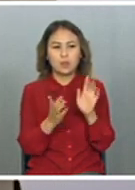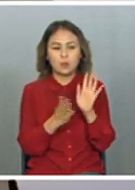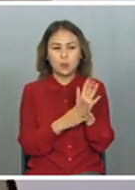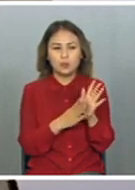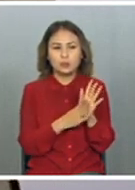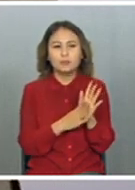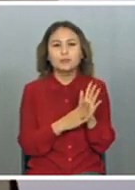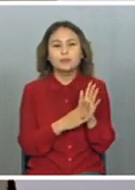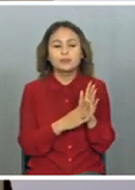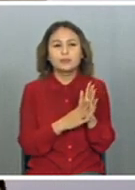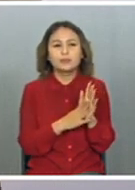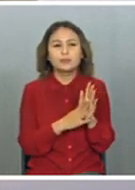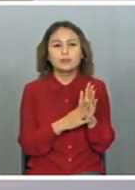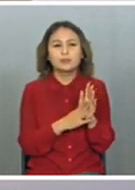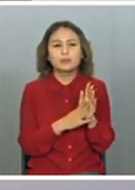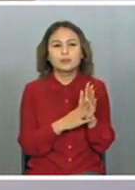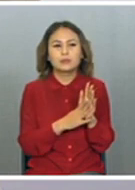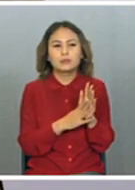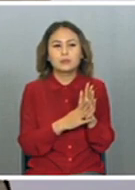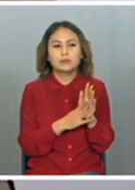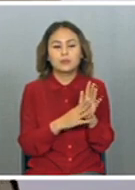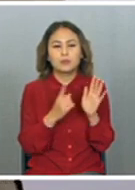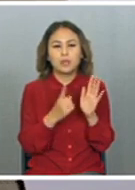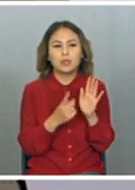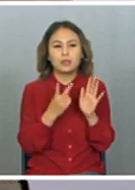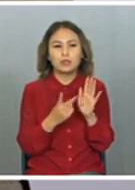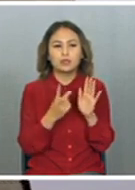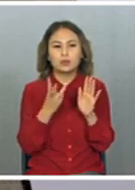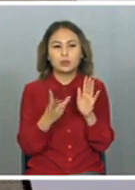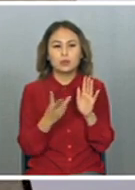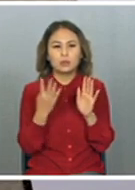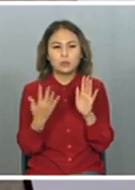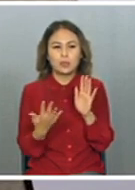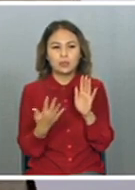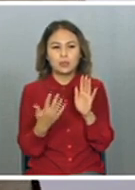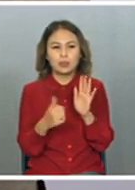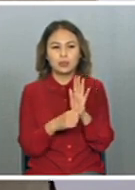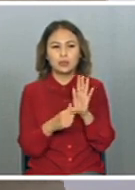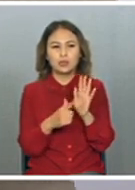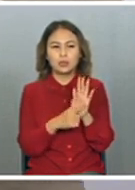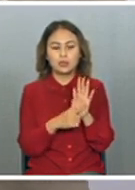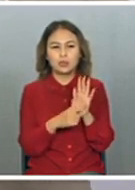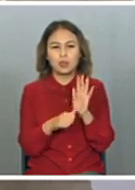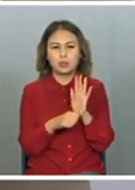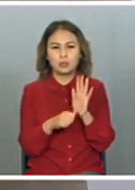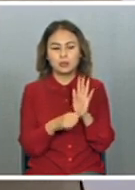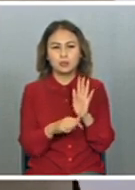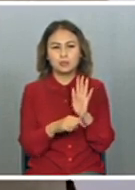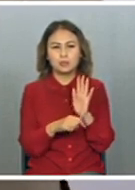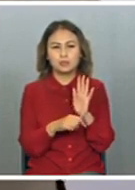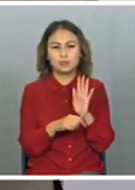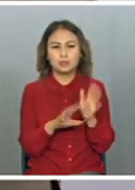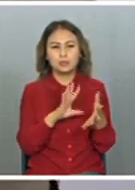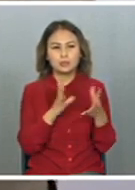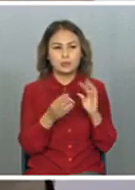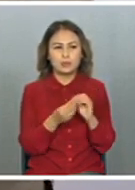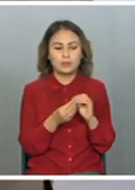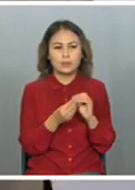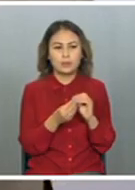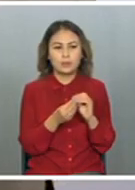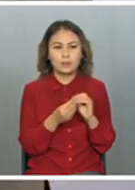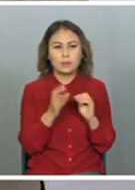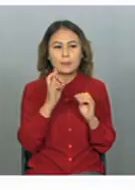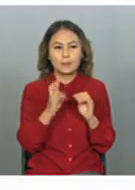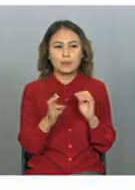бөлінген. Сол 9 бөліктің 1, 2, 3, 4, 5, 6 бөлігін алып тұр. Демек, бізде Б